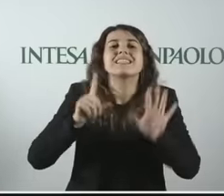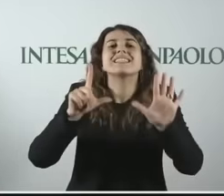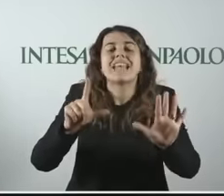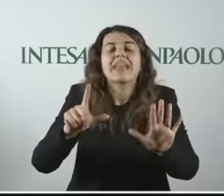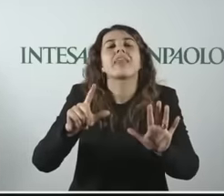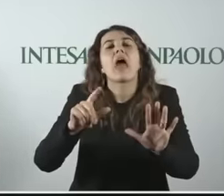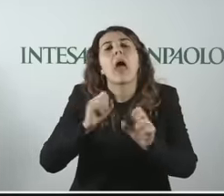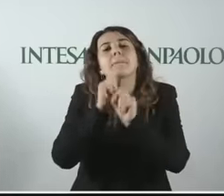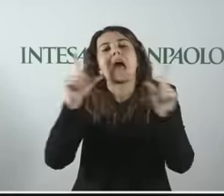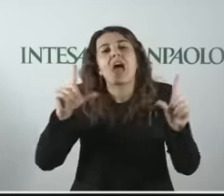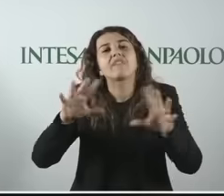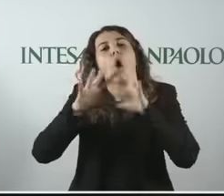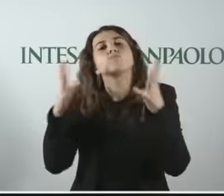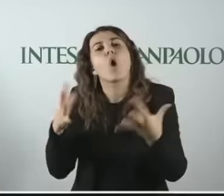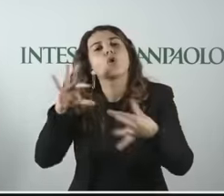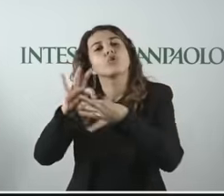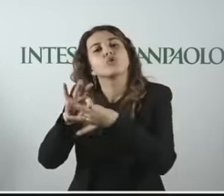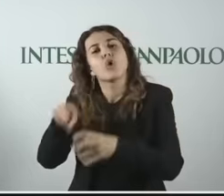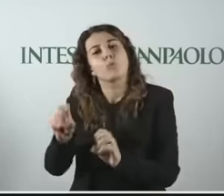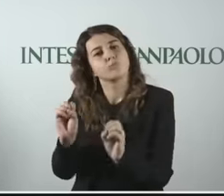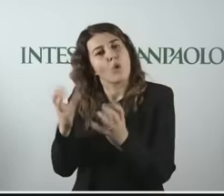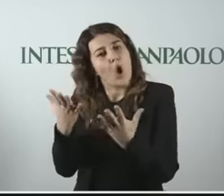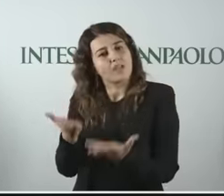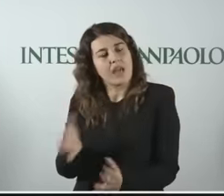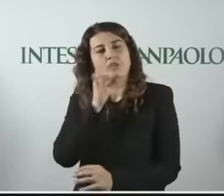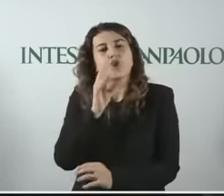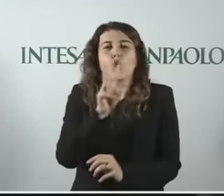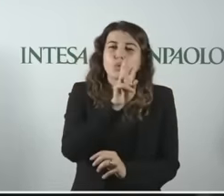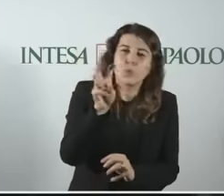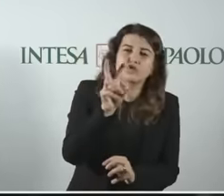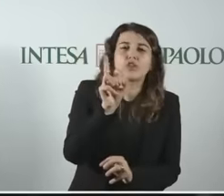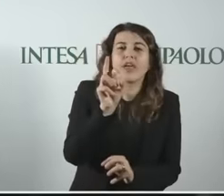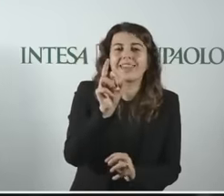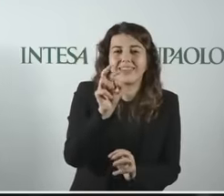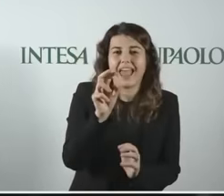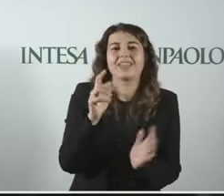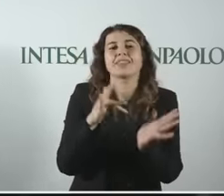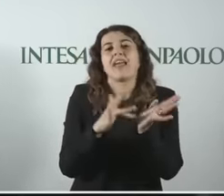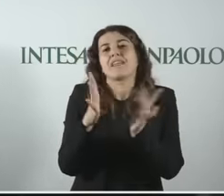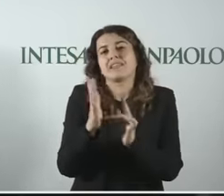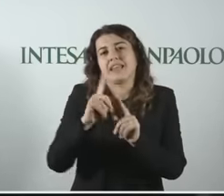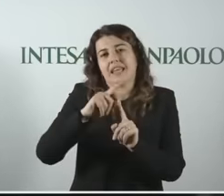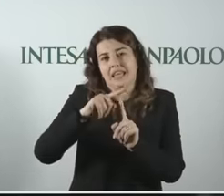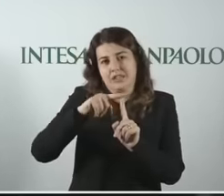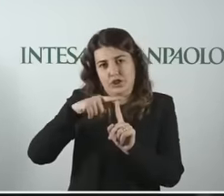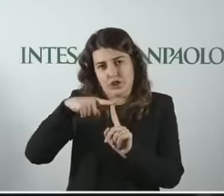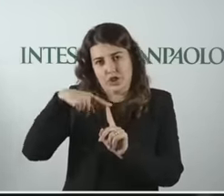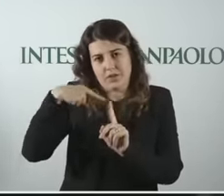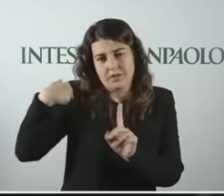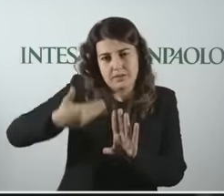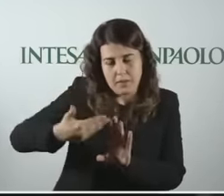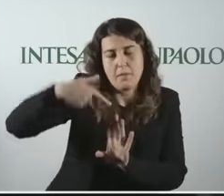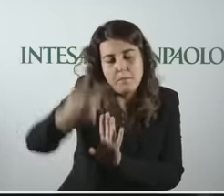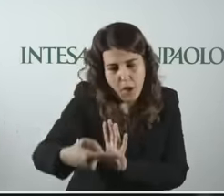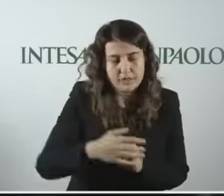mondo moderno che però si intende dal 200 Avan Crist in poi quindi le sette meraviglie del mondo moderno